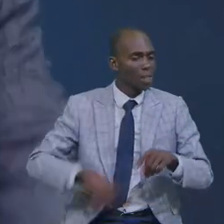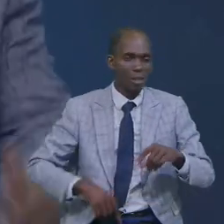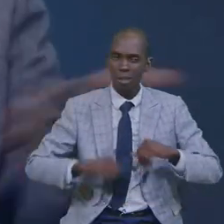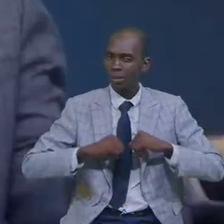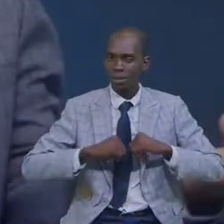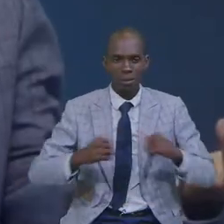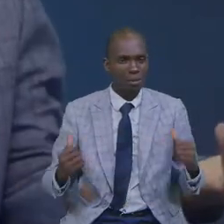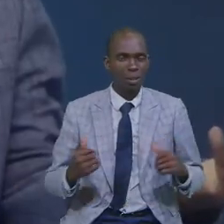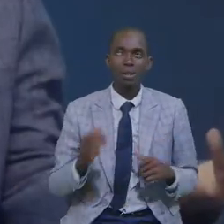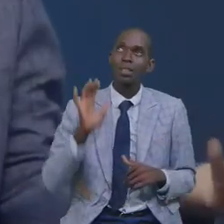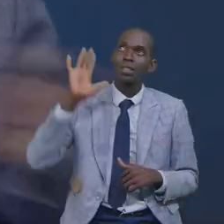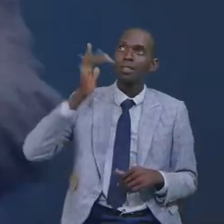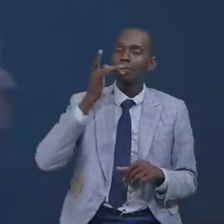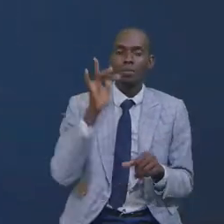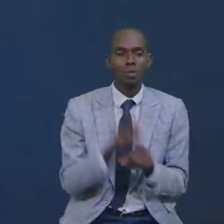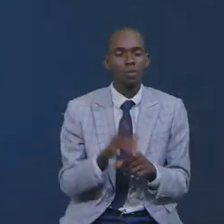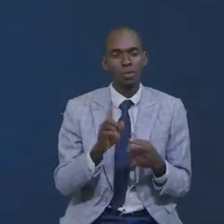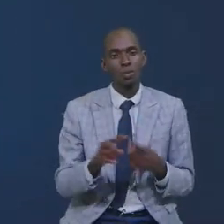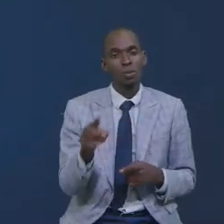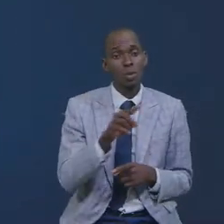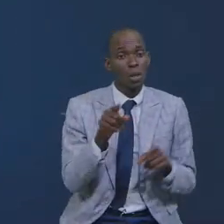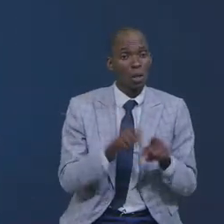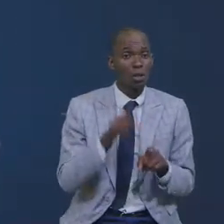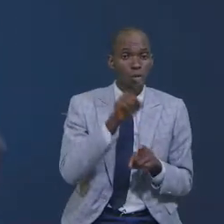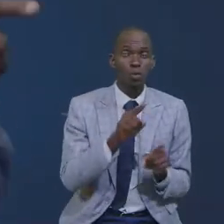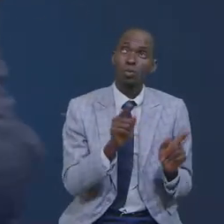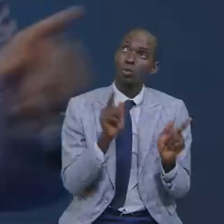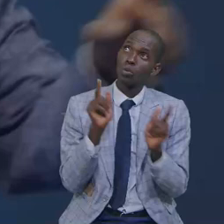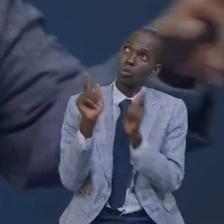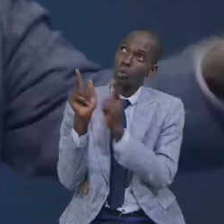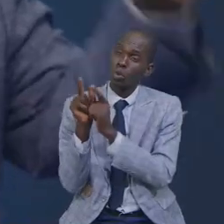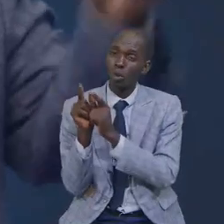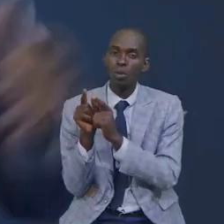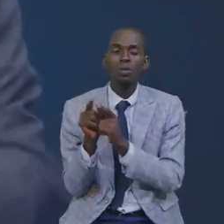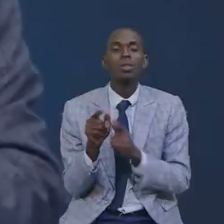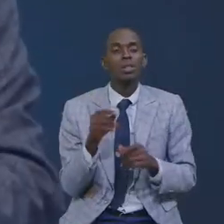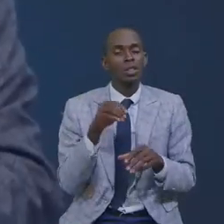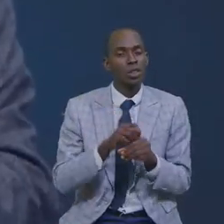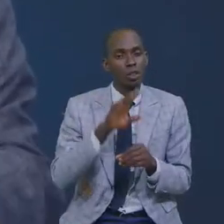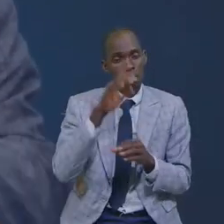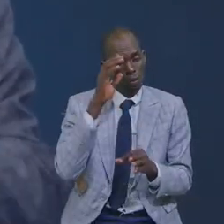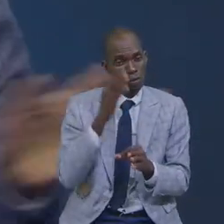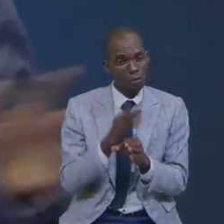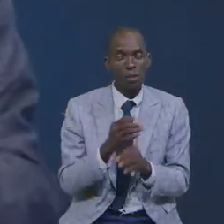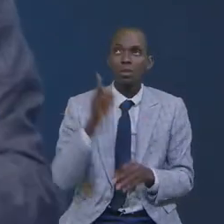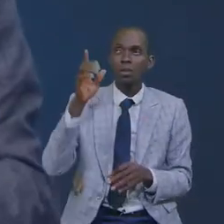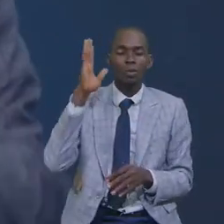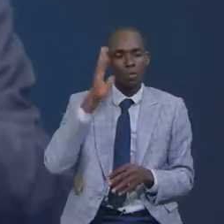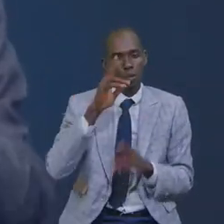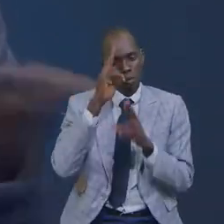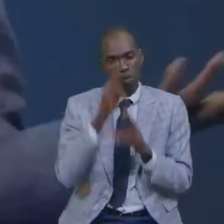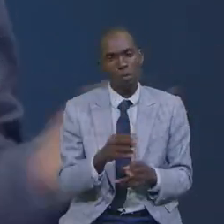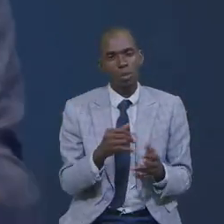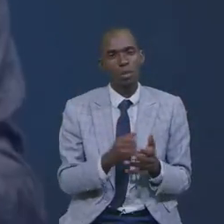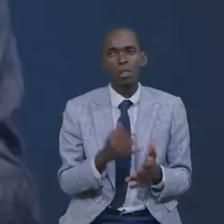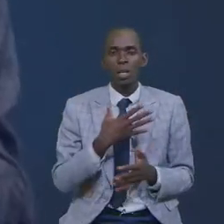il ne peut pas refuser la promesse qu'il a fait il va honorer ta foi